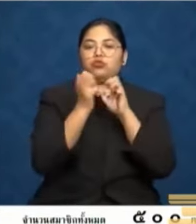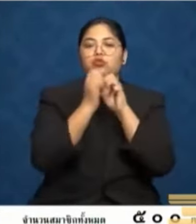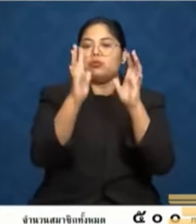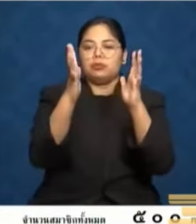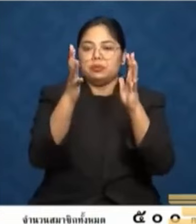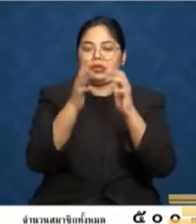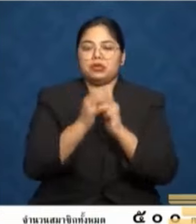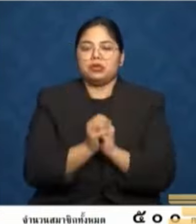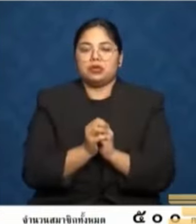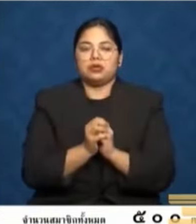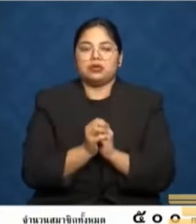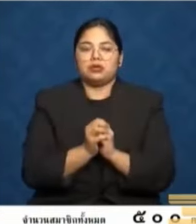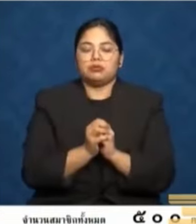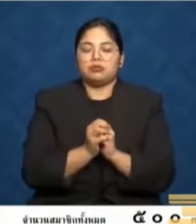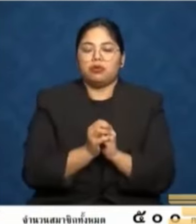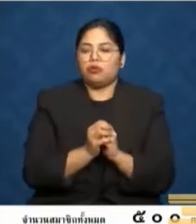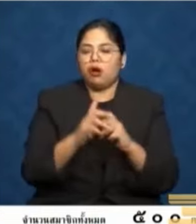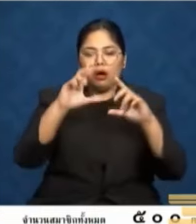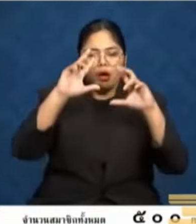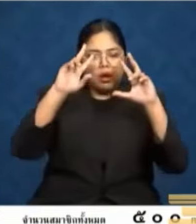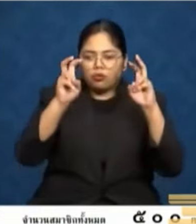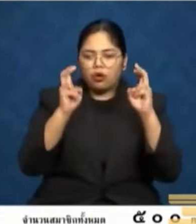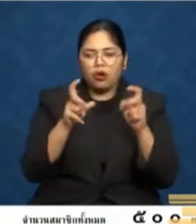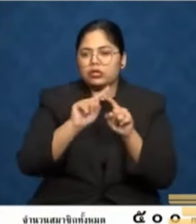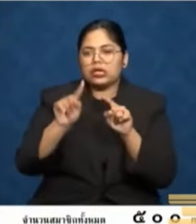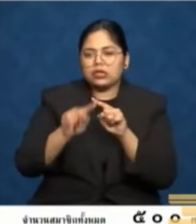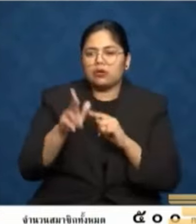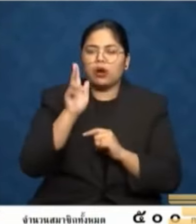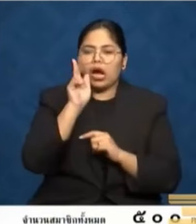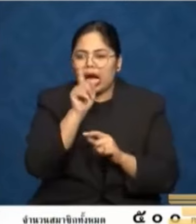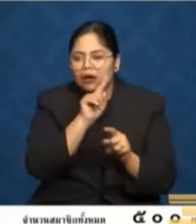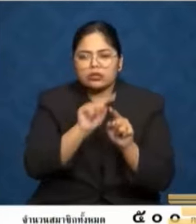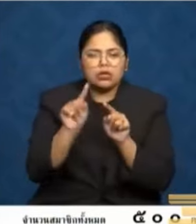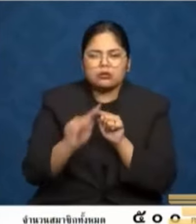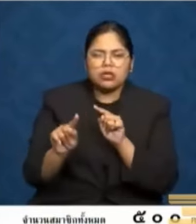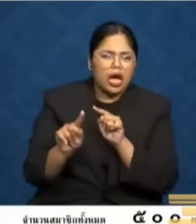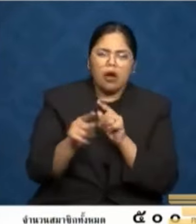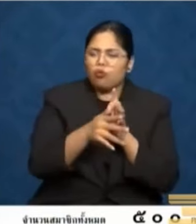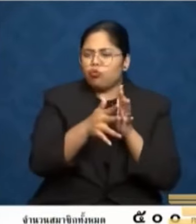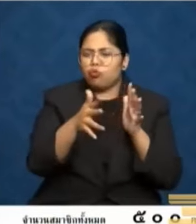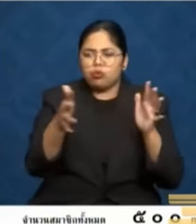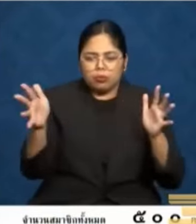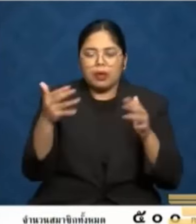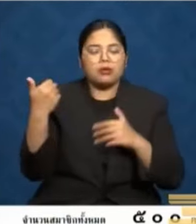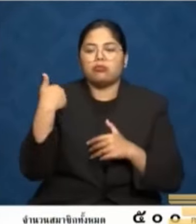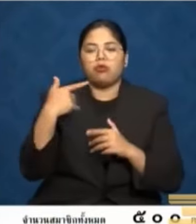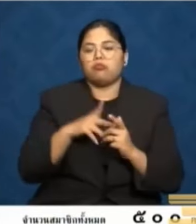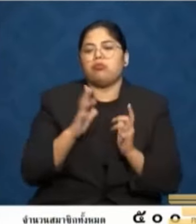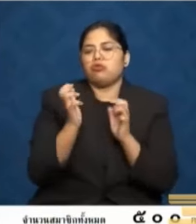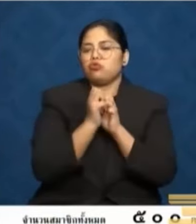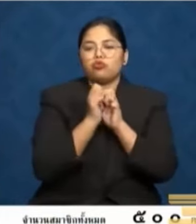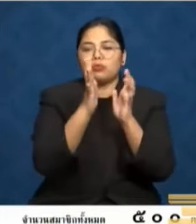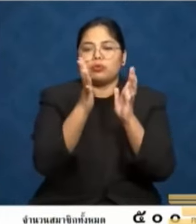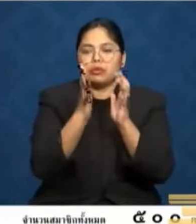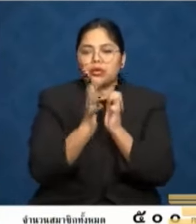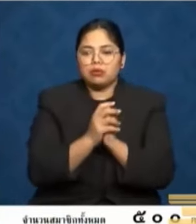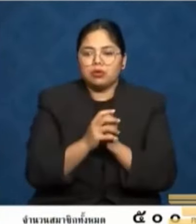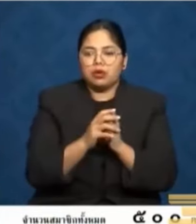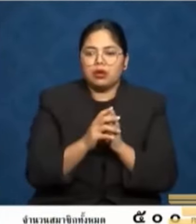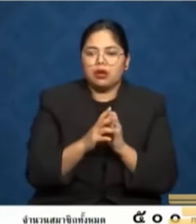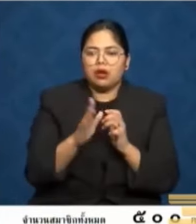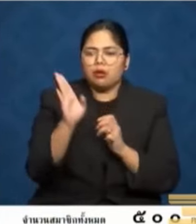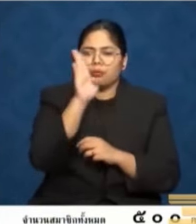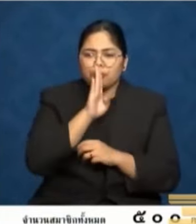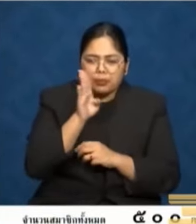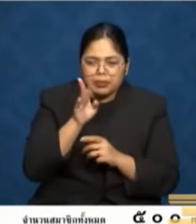ท่านเลยแม้แต่เรื่องเดียวไม่ว่าที่ท่านมีข่าวเยอะแยะมากมายนะครับเรื่องเชียร์เบียร์เรื่องเชียร์